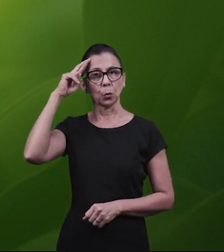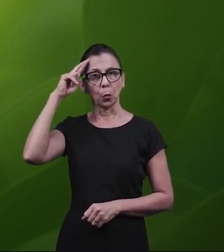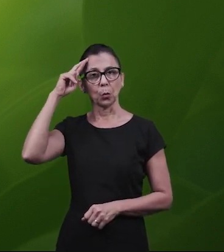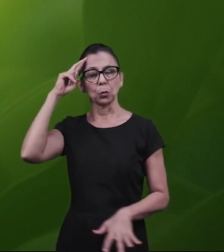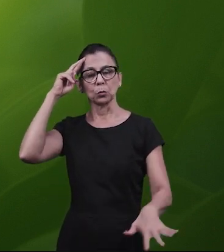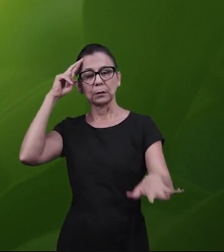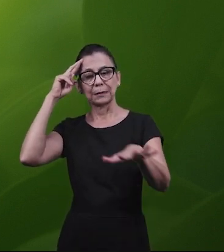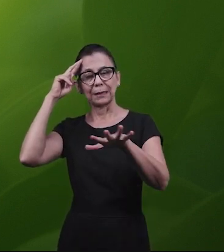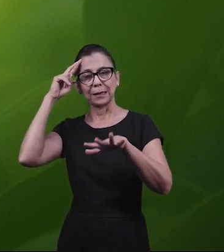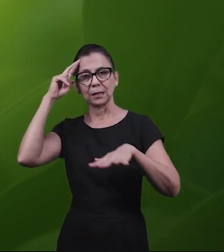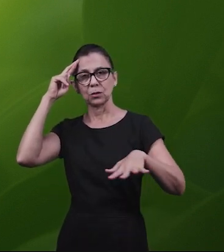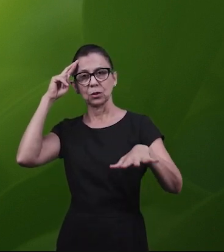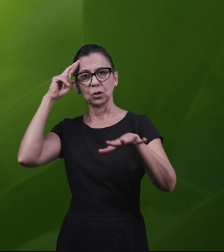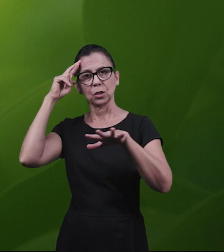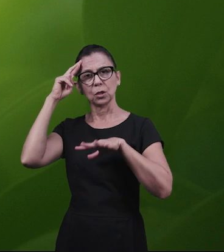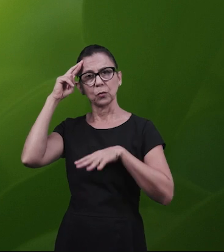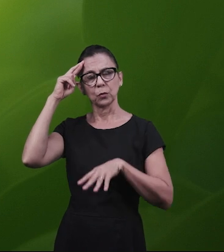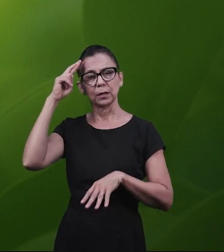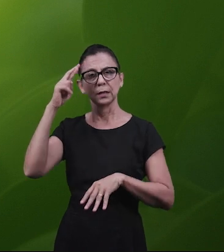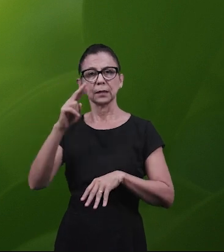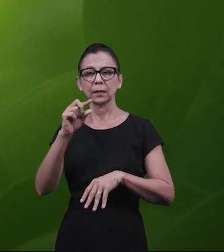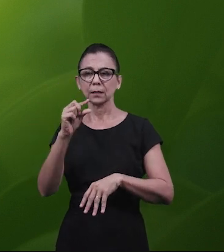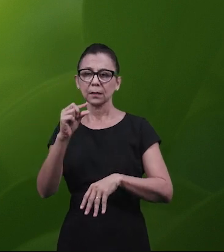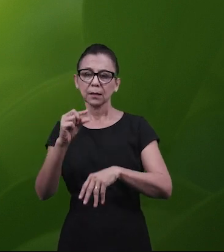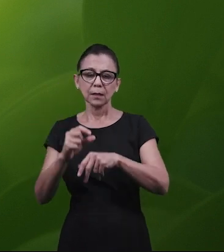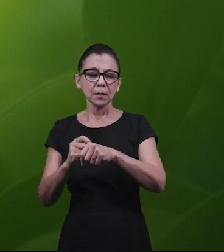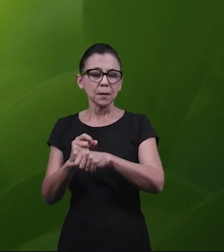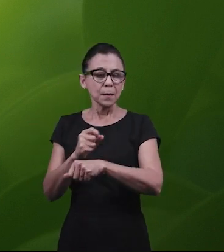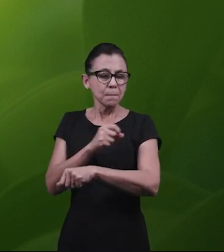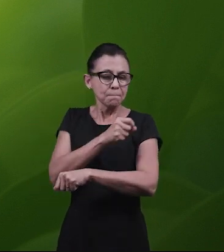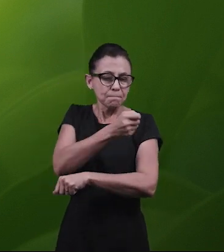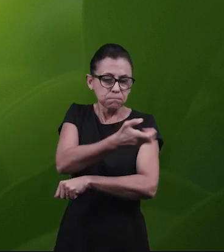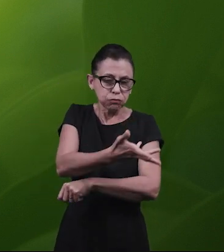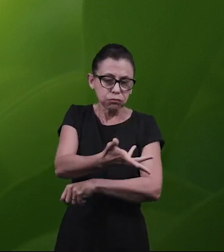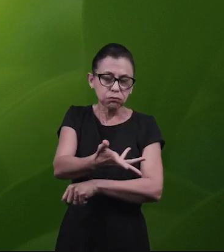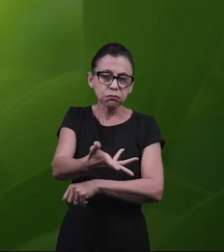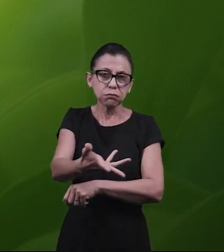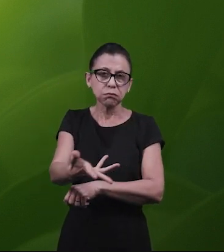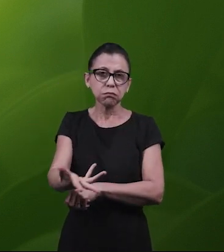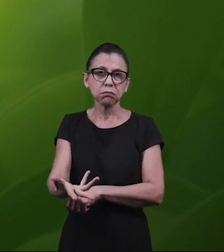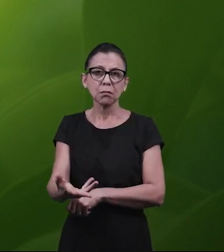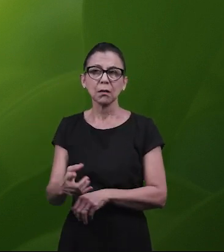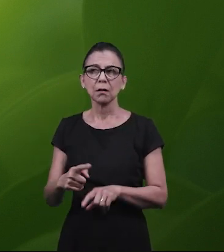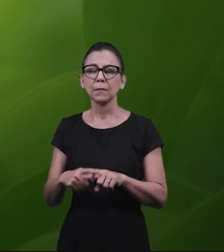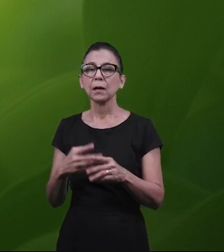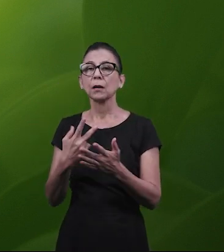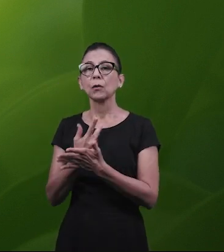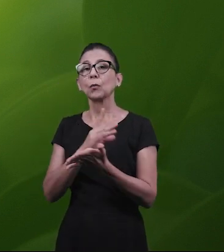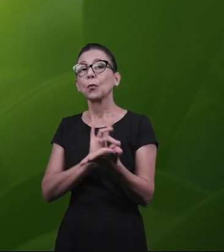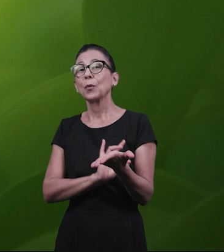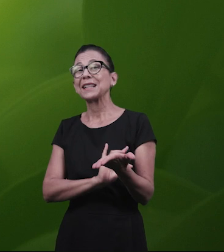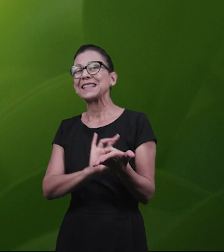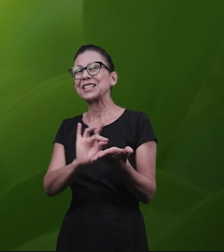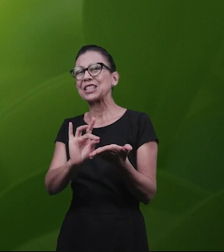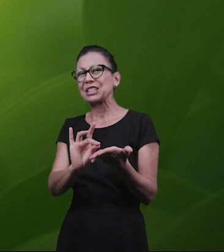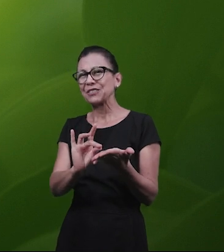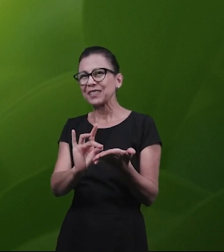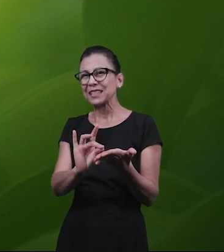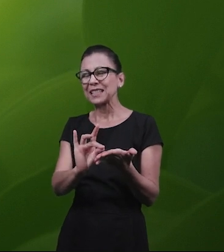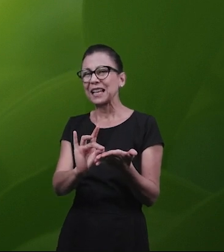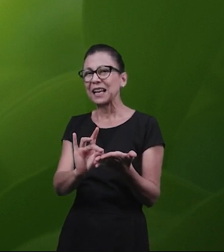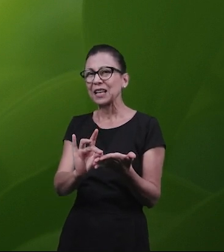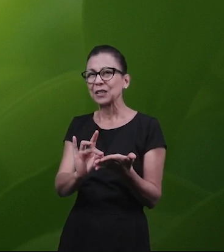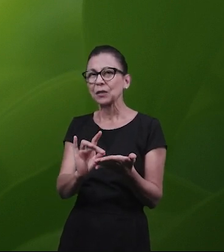Le propriétaire du terrain, il veut s'aimer la bonne semence. Il plante l'ivraie parce que l'ivraie va enlever